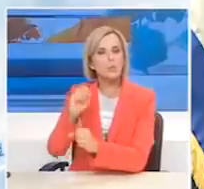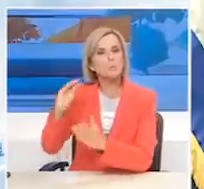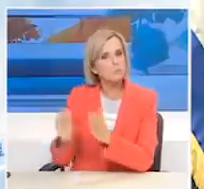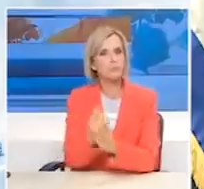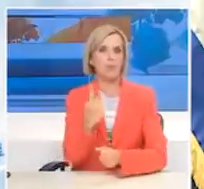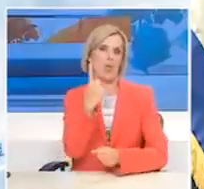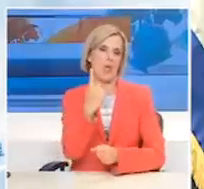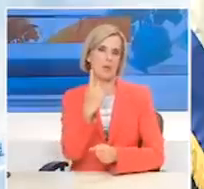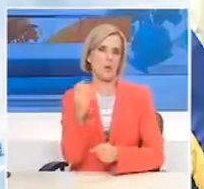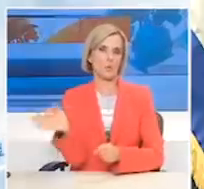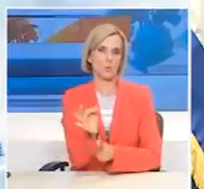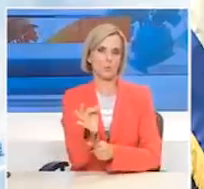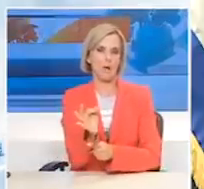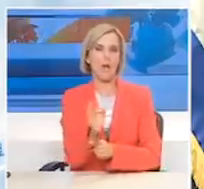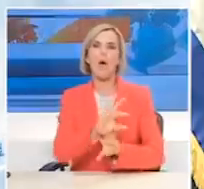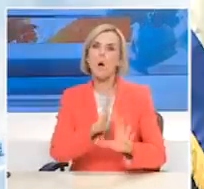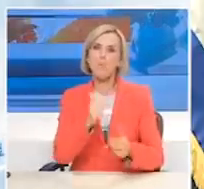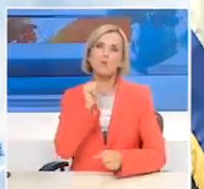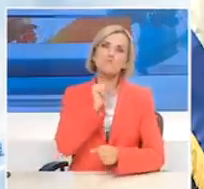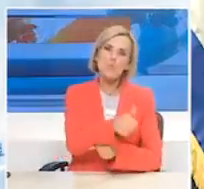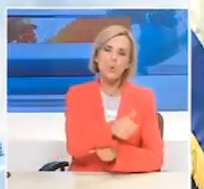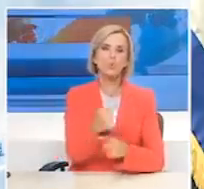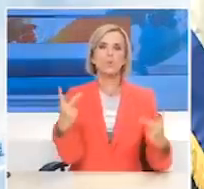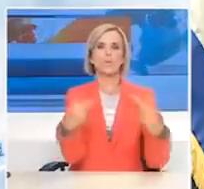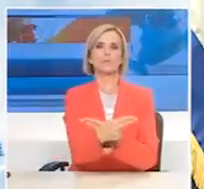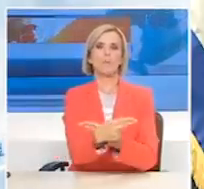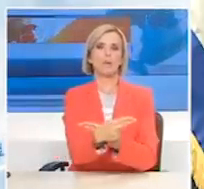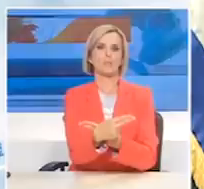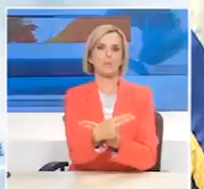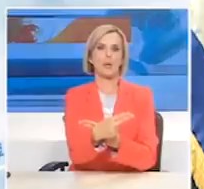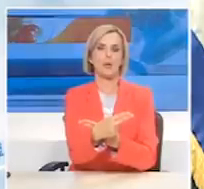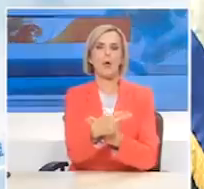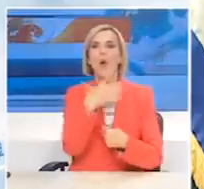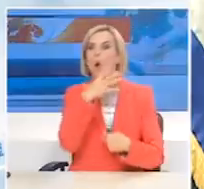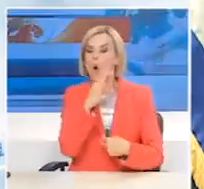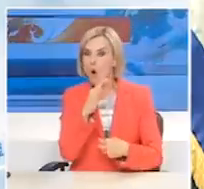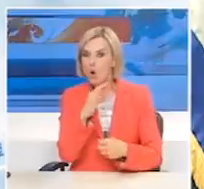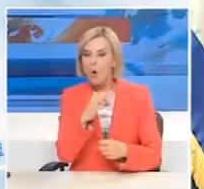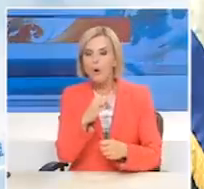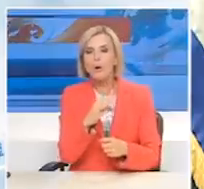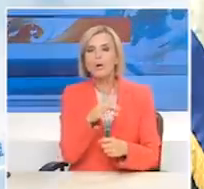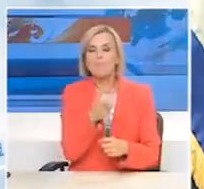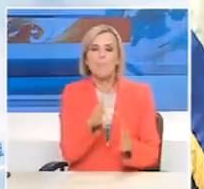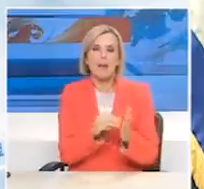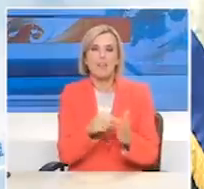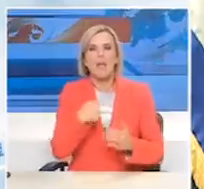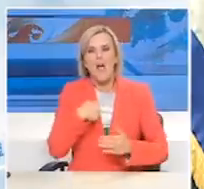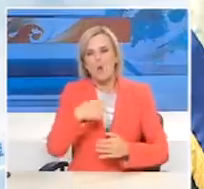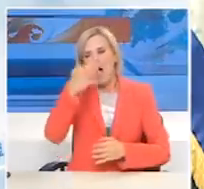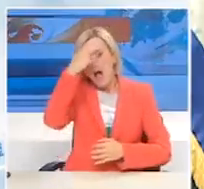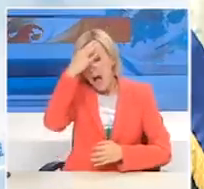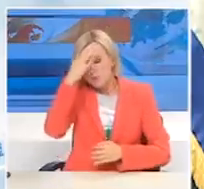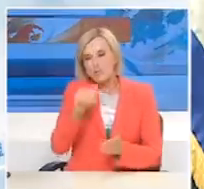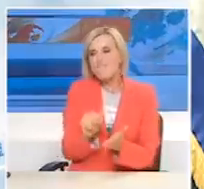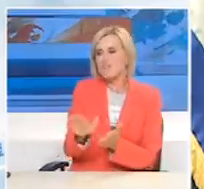να σταμάτησε η μετάδοση στον περιορισμένο κύκλο επαφών που είχε, είτε γιατί τήρησαν οι άνθρωποι τα μέτρα που τηρούμε για γρήπη, είτε απομονώθηκαν, είτε οποιοδήποτε